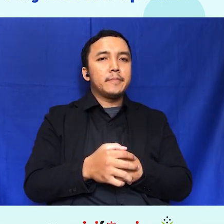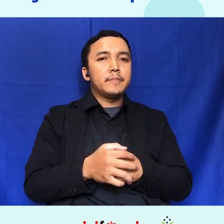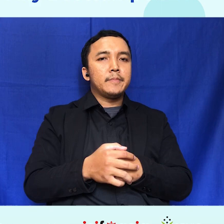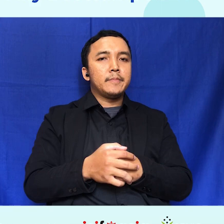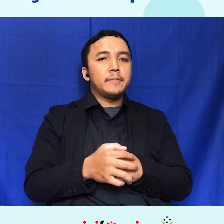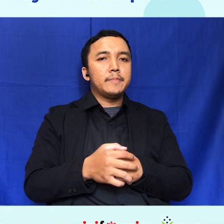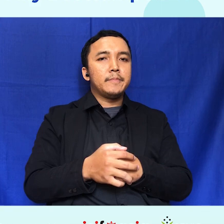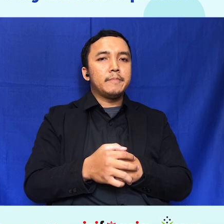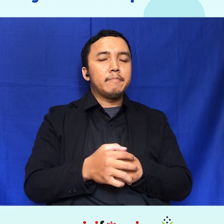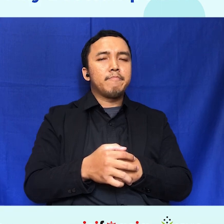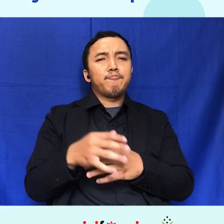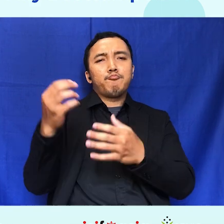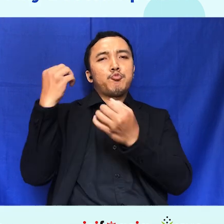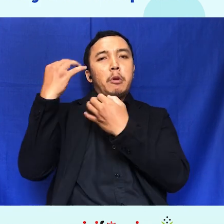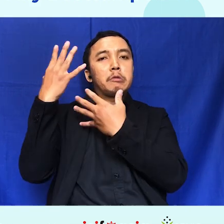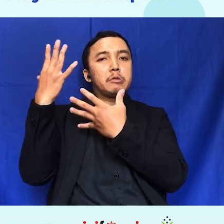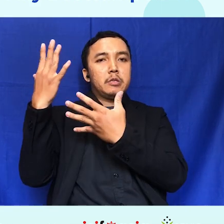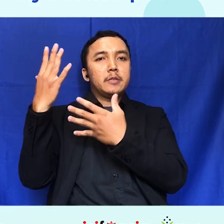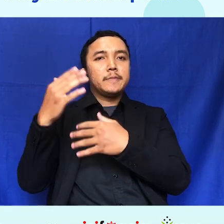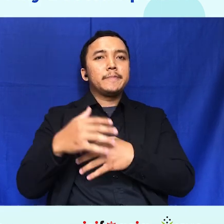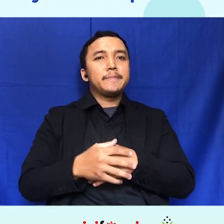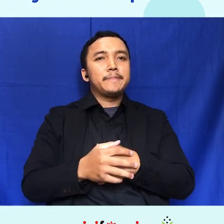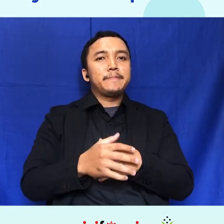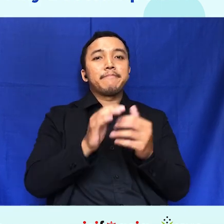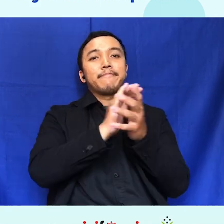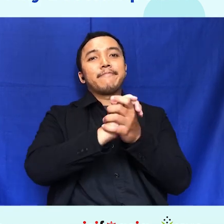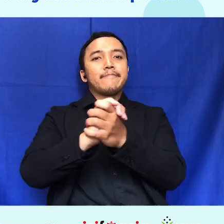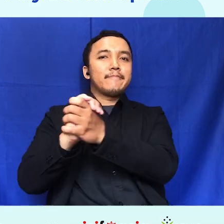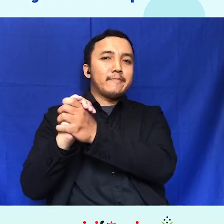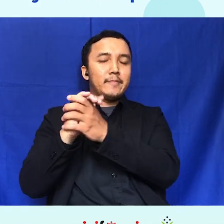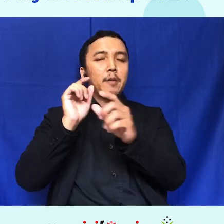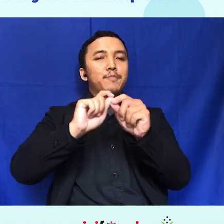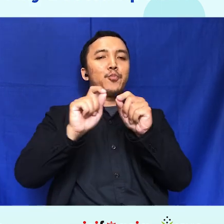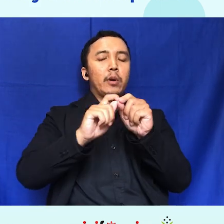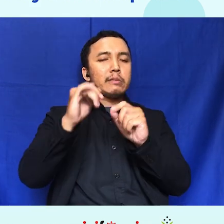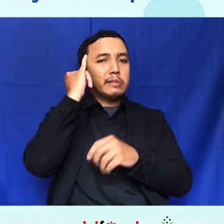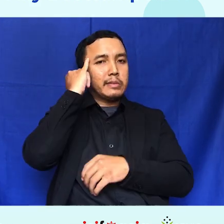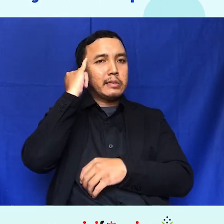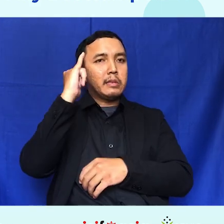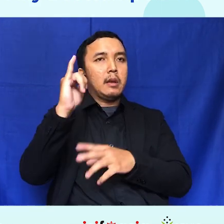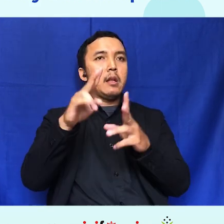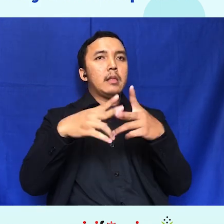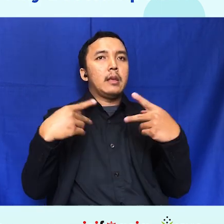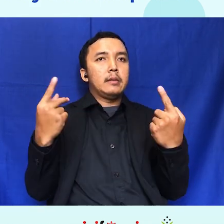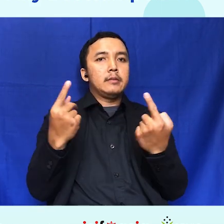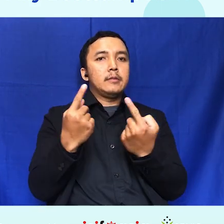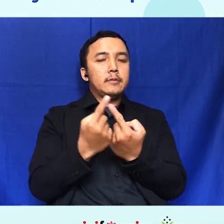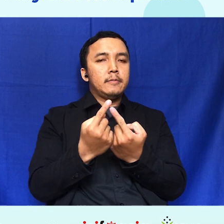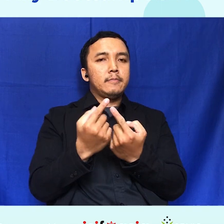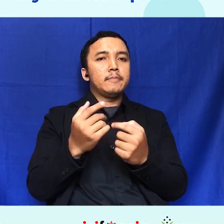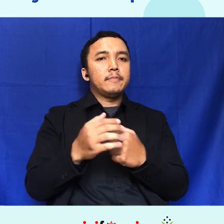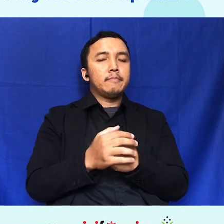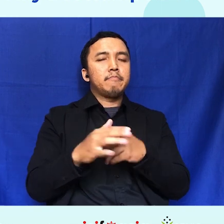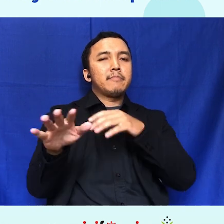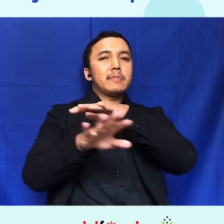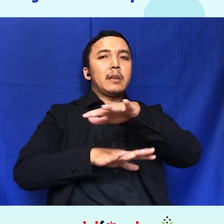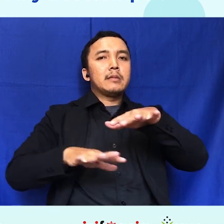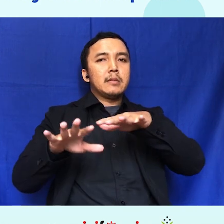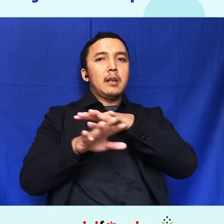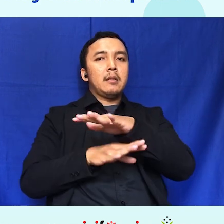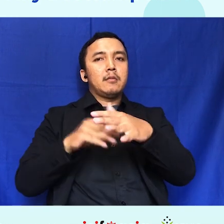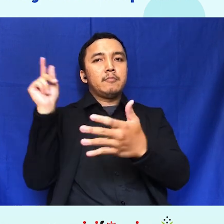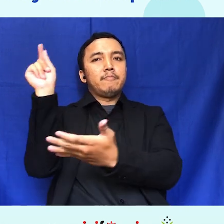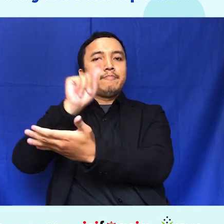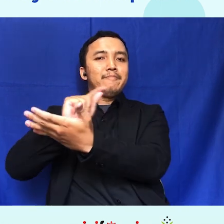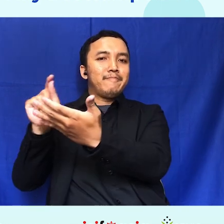toolbar, view site information menu button sekilas bar. Bab pengenalan dan membuat ide cerita. Bab pengenalan dan membuat ide cerita region list with 8 items perkenalan dasar animasi.